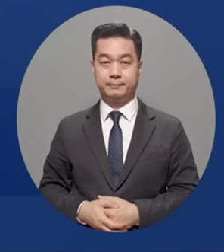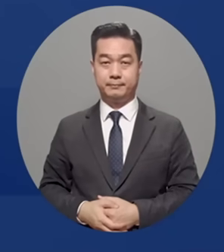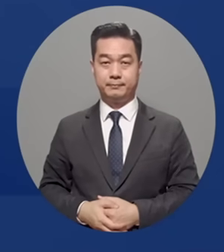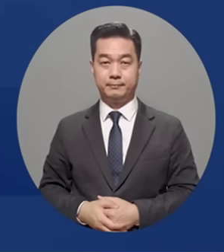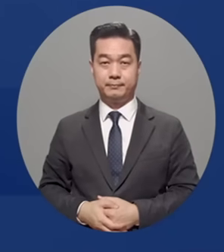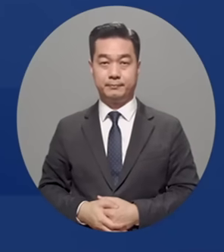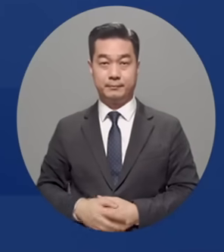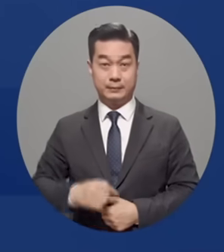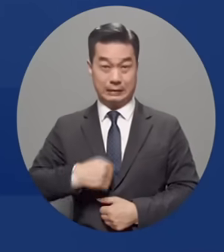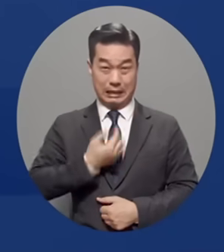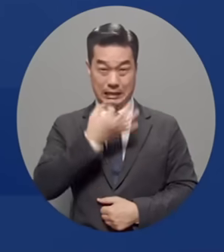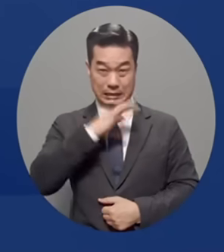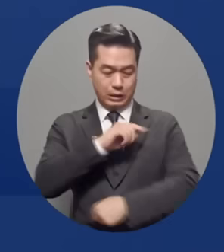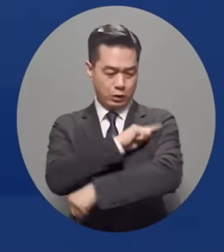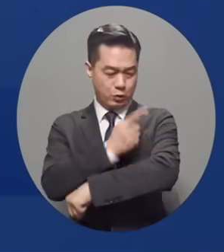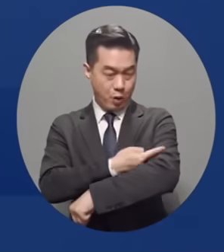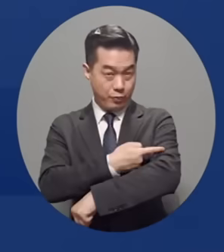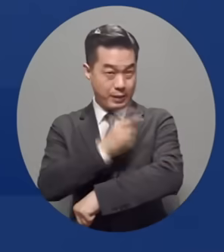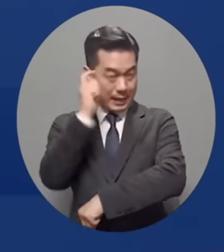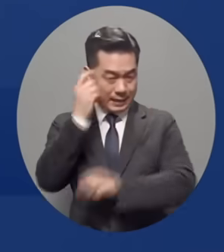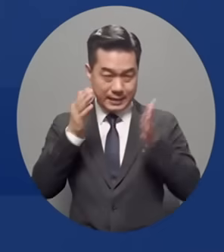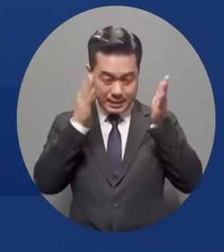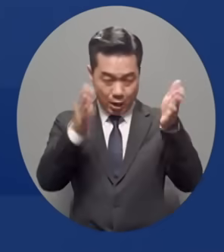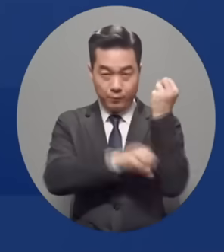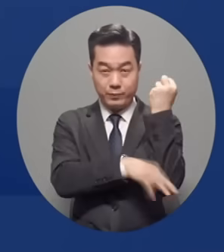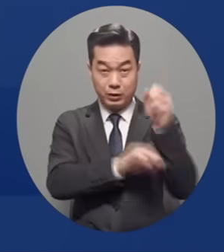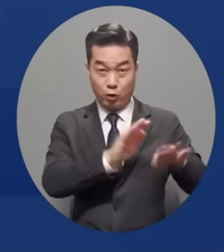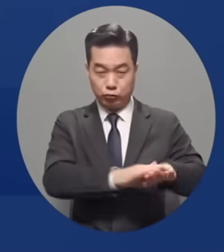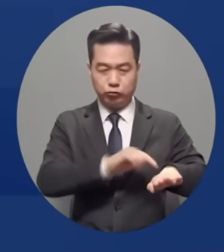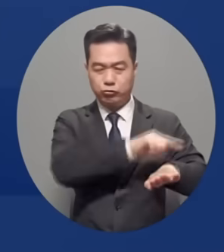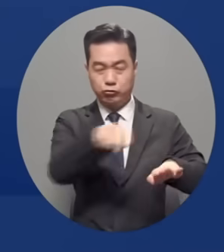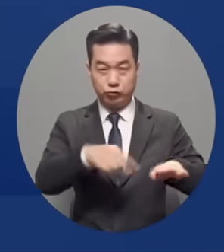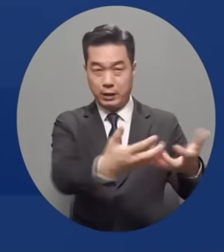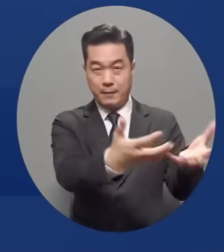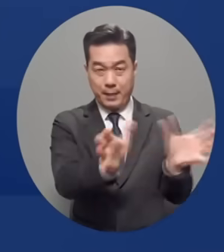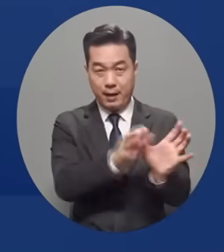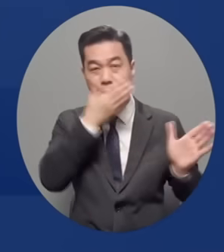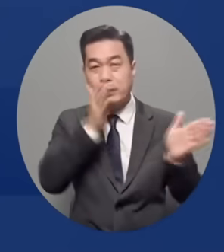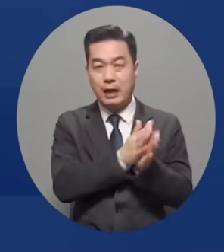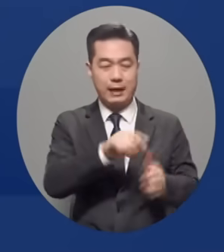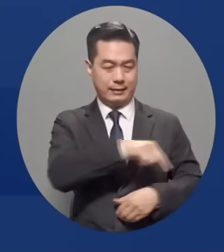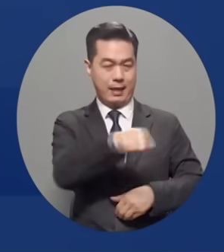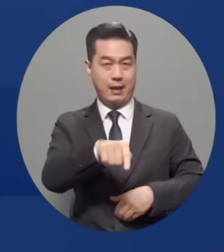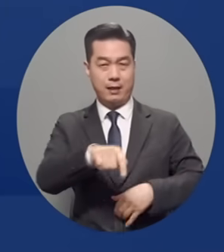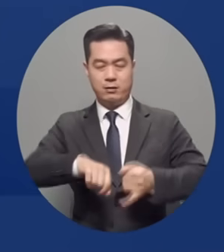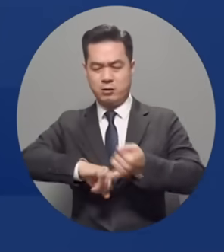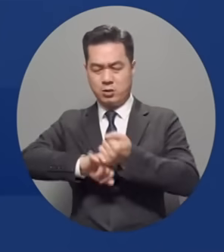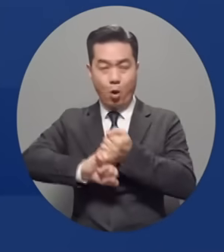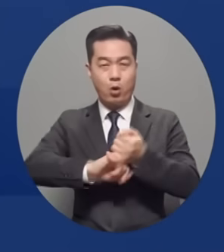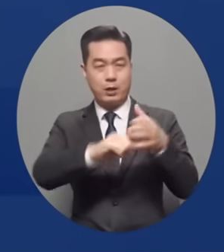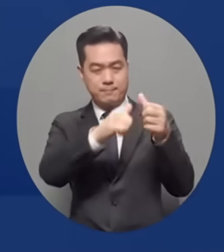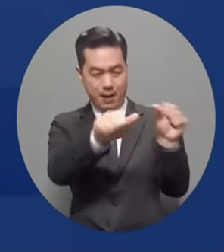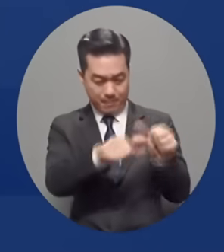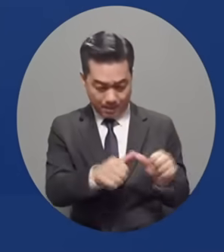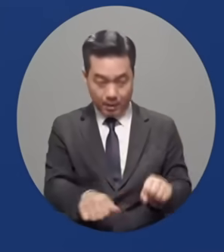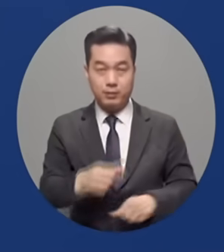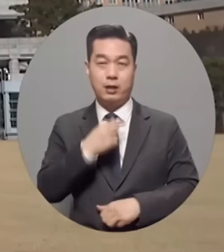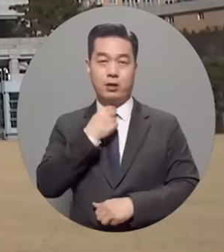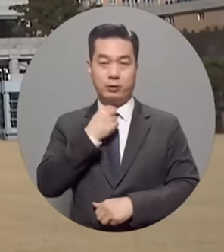자기들만의 이권과 이념에 기반을 둔 패거리 카르텔을 반드시 타파하겠습니다.